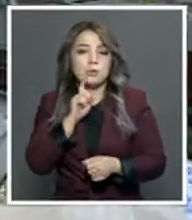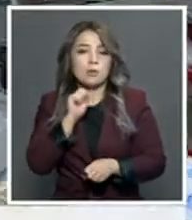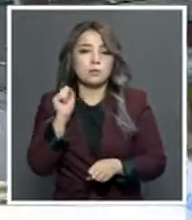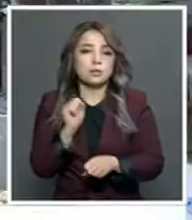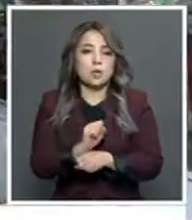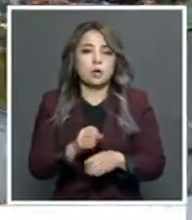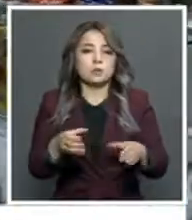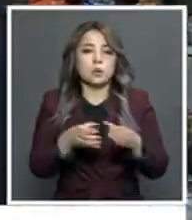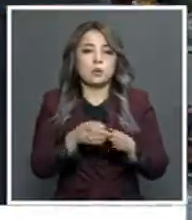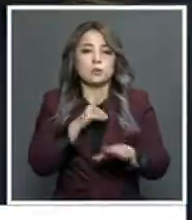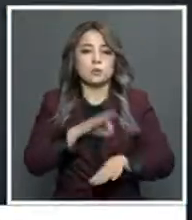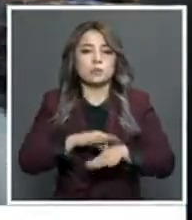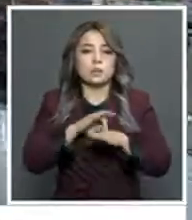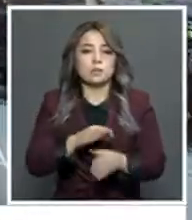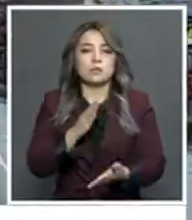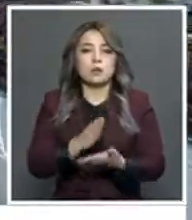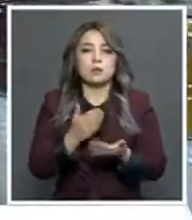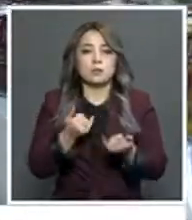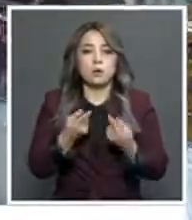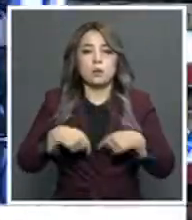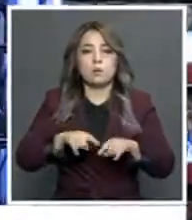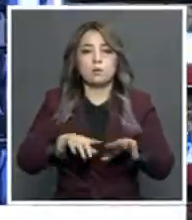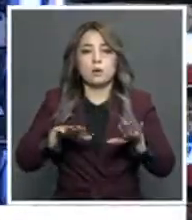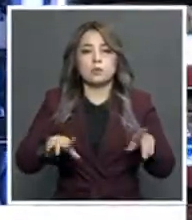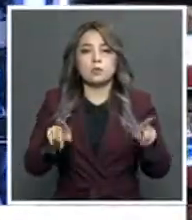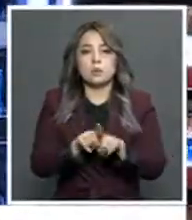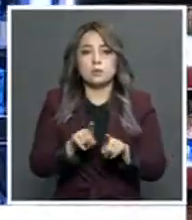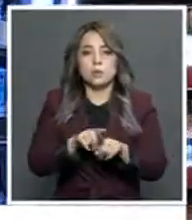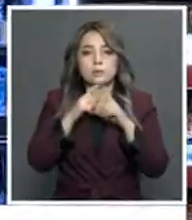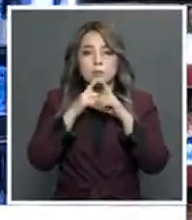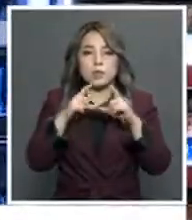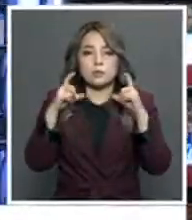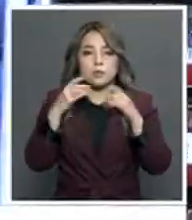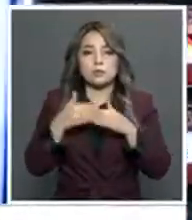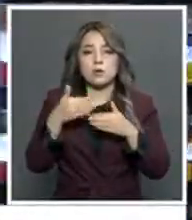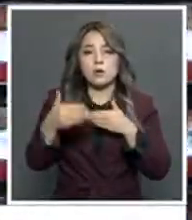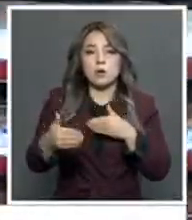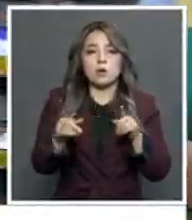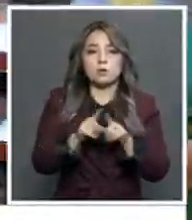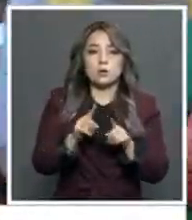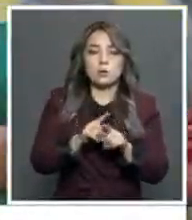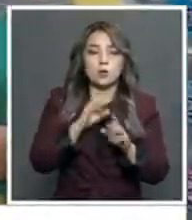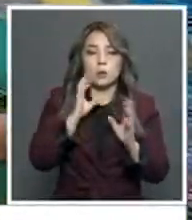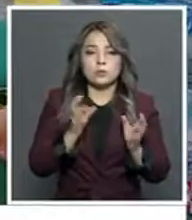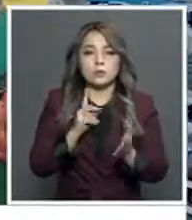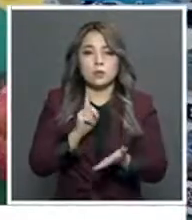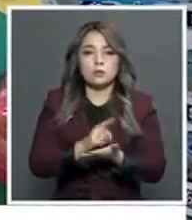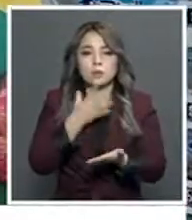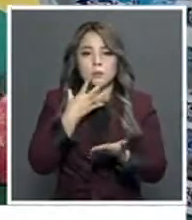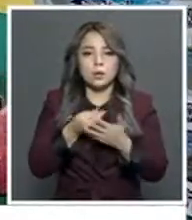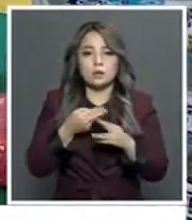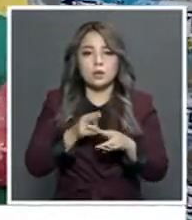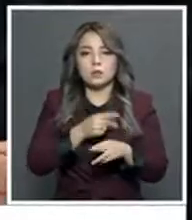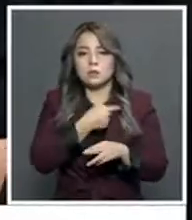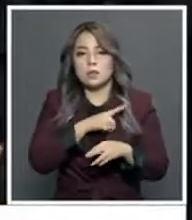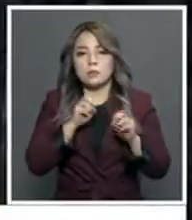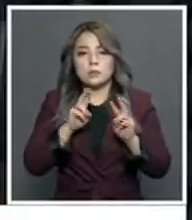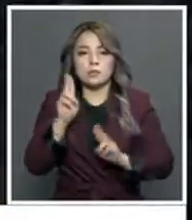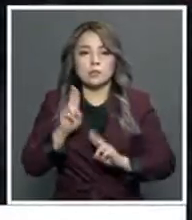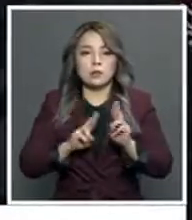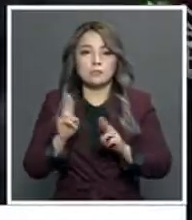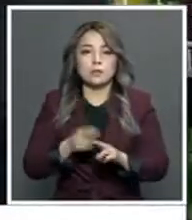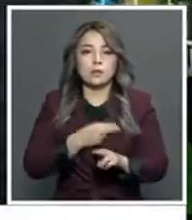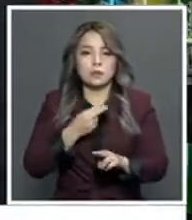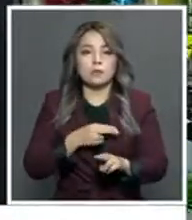топтардың жұмысы күшейтілген. Қоғамдық орында бетперде тағу, әлеуметтік арақашықтықты ұстану және өзге де санитарлық ережелер